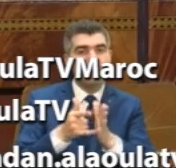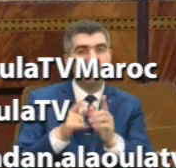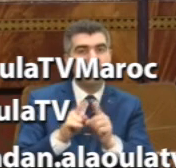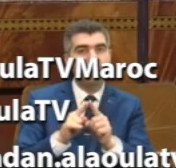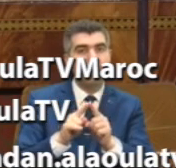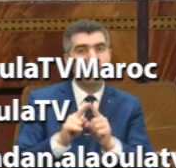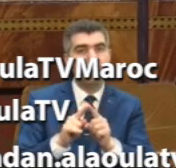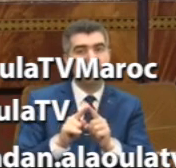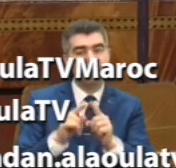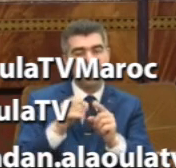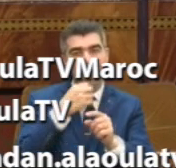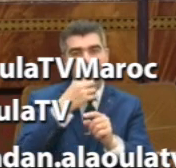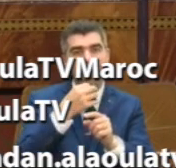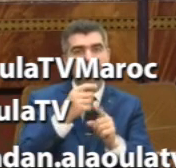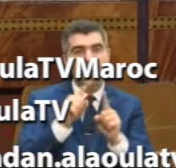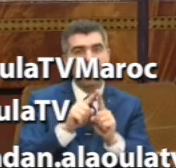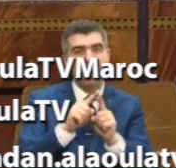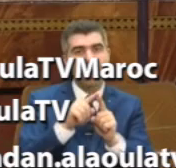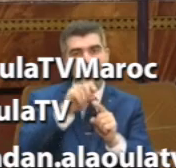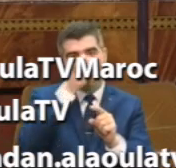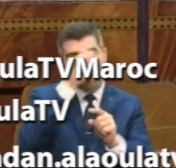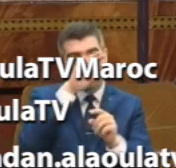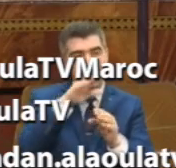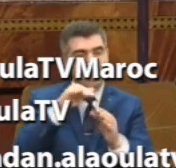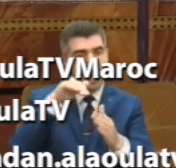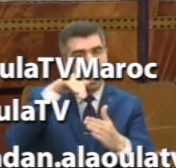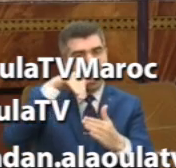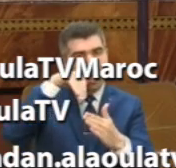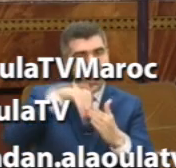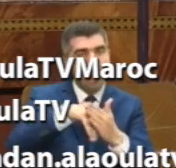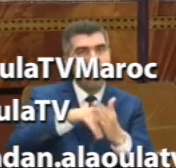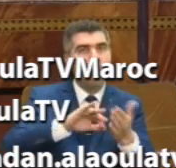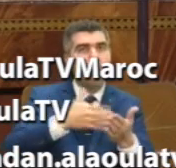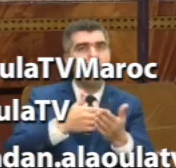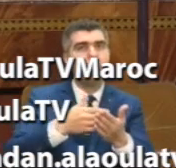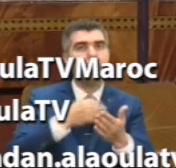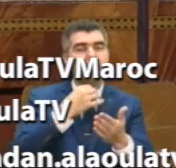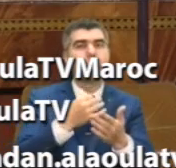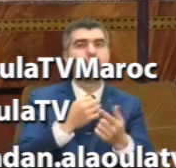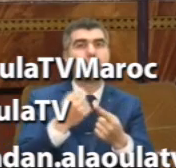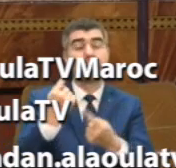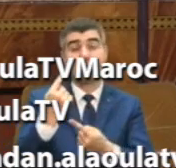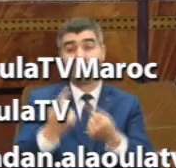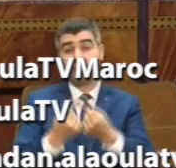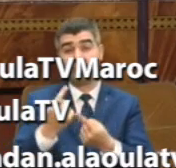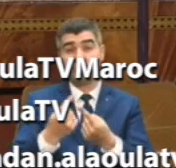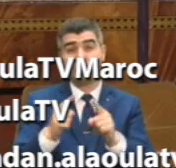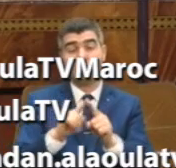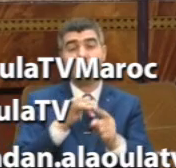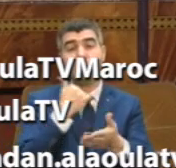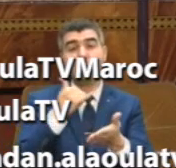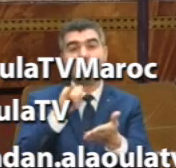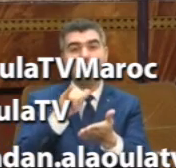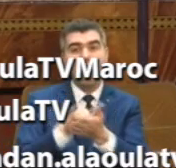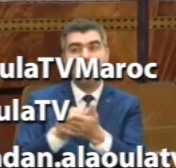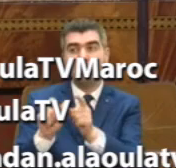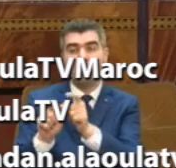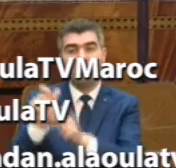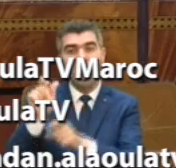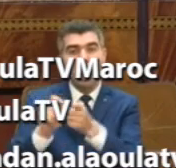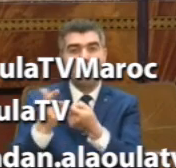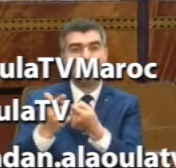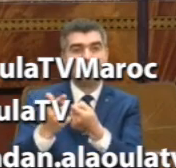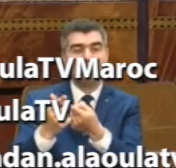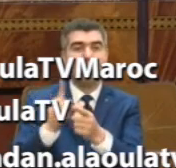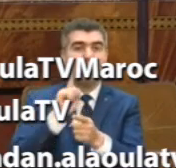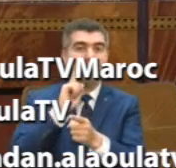خاصة المنجم ديال أحوليم بلاد زيدة، الناس اللي قضوا النحب ديالهم وتوفوا الأرامل